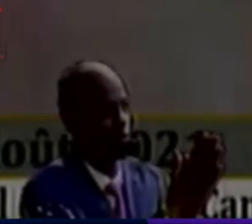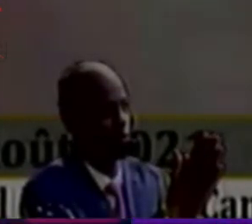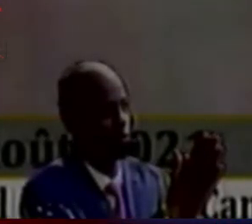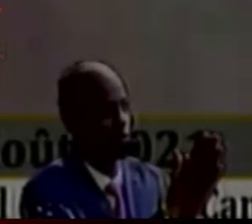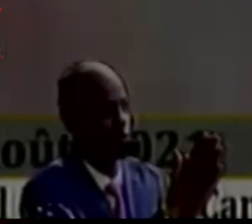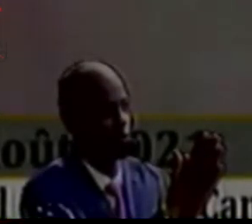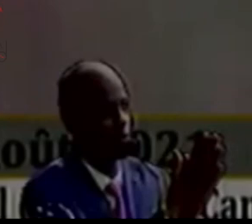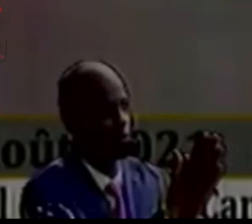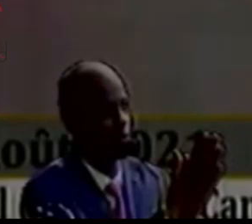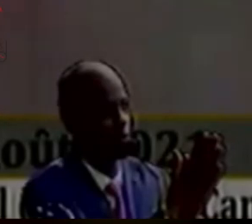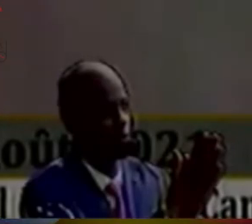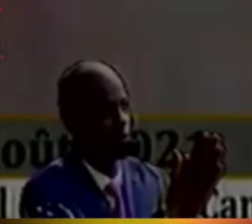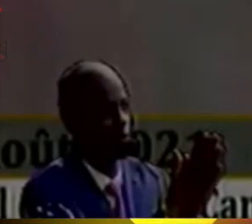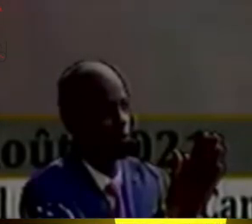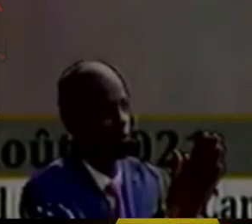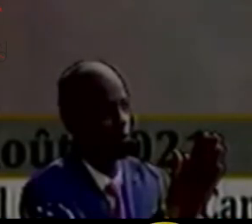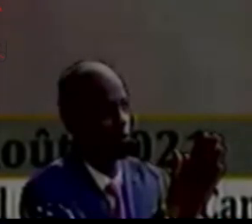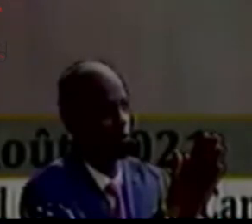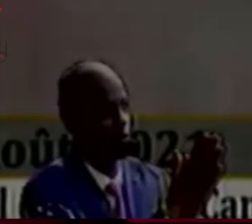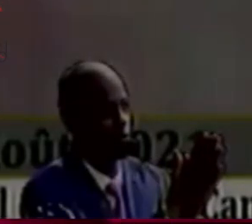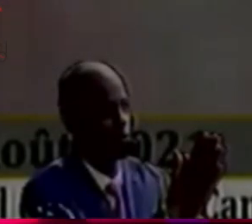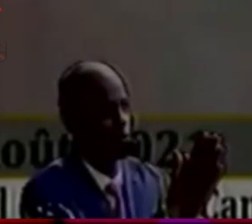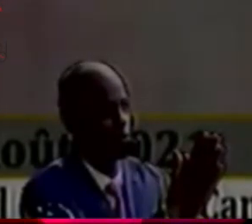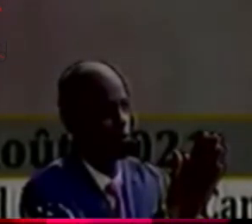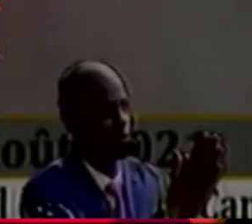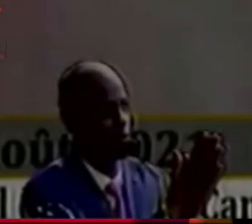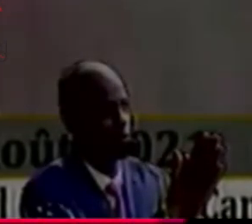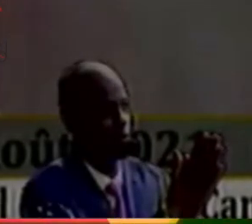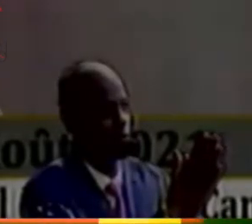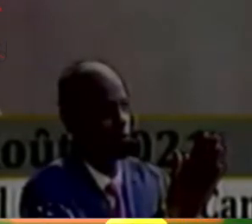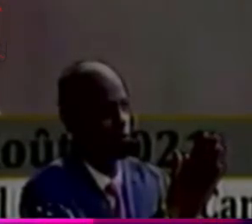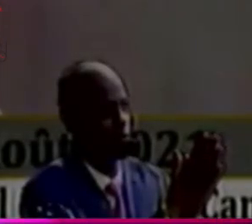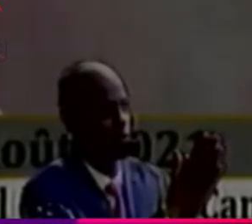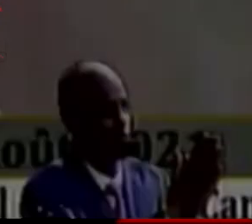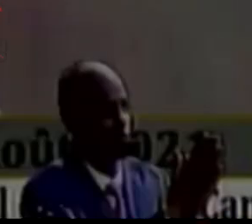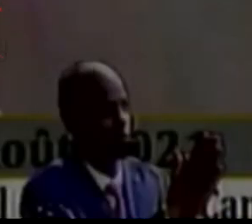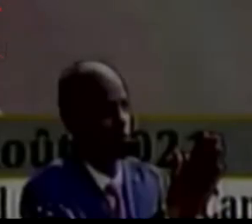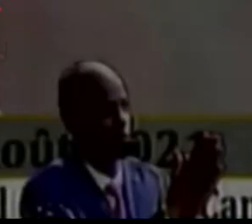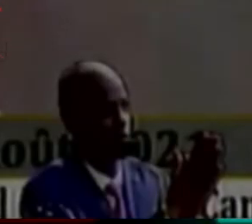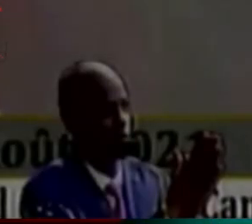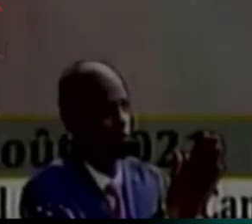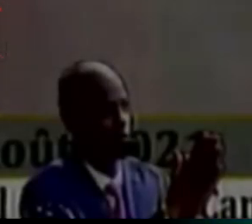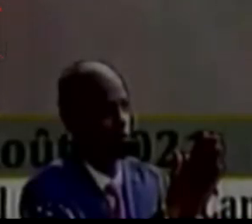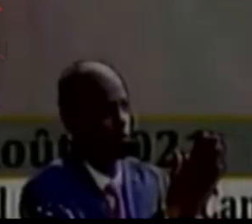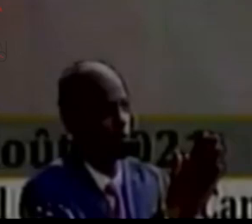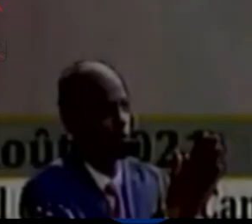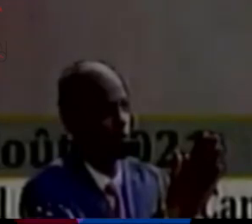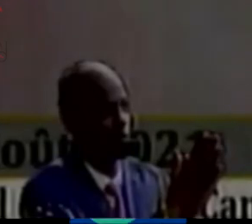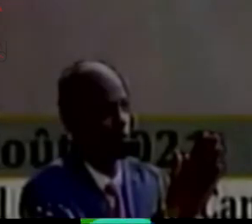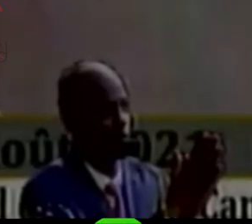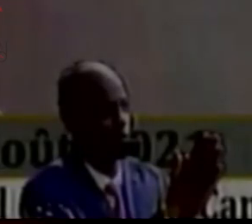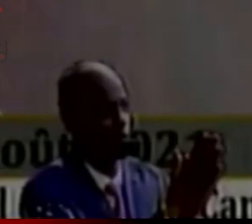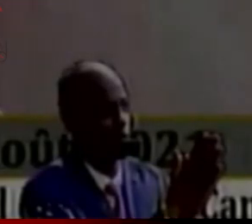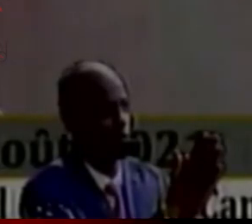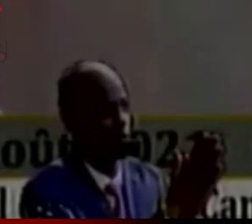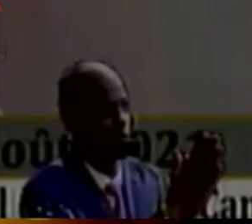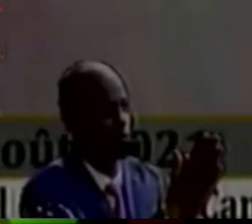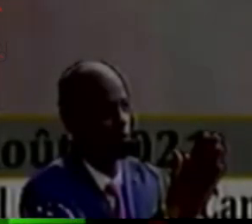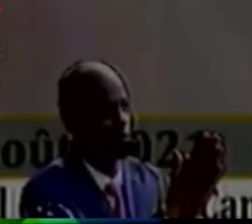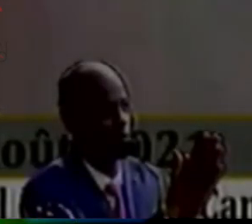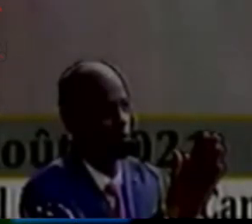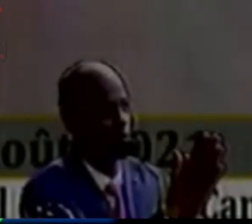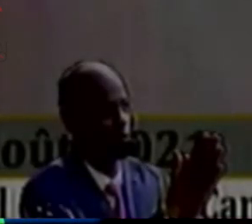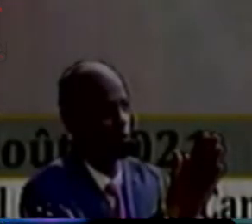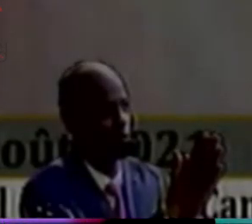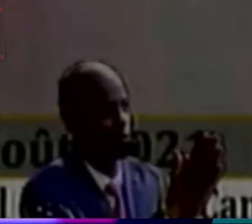joindre. Donc l'important pour nous une liste, pour protection civile, une liste côté qui joigne, pour que